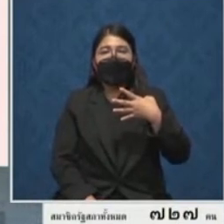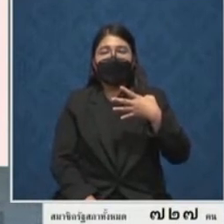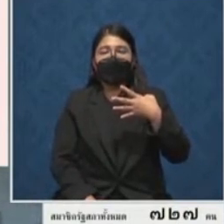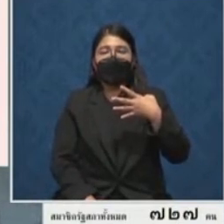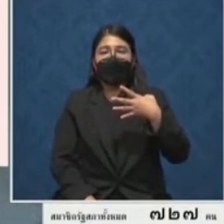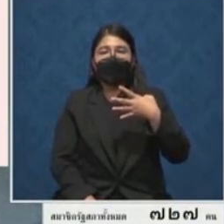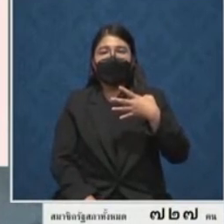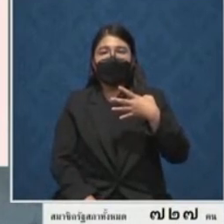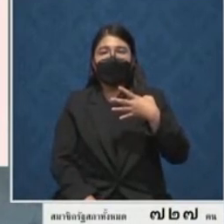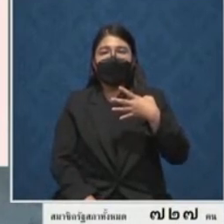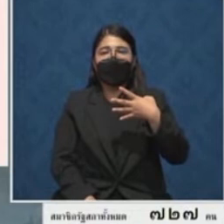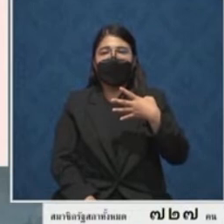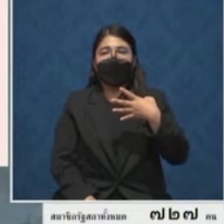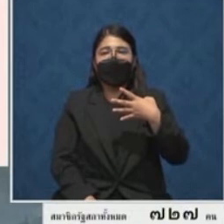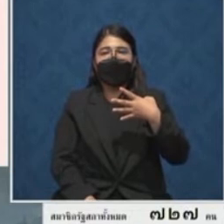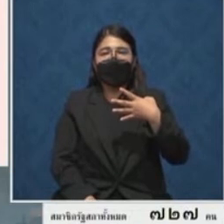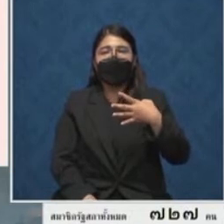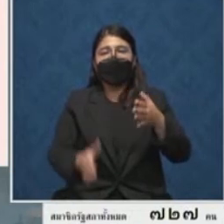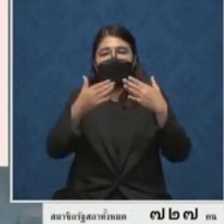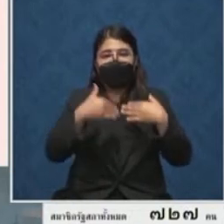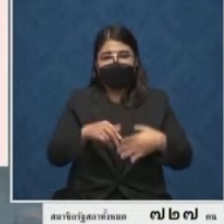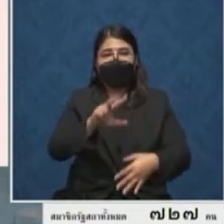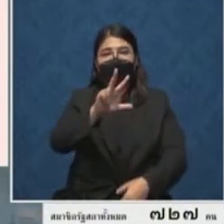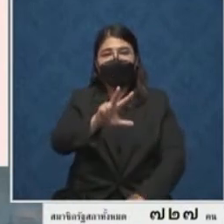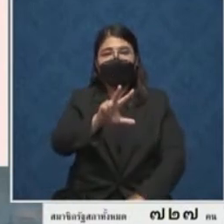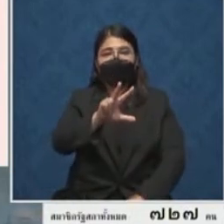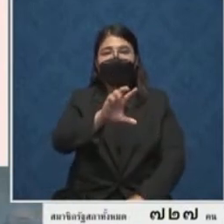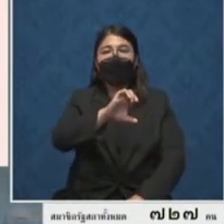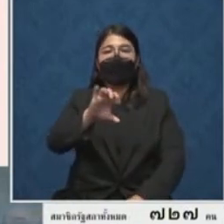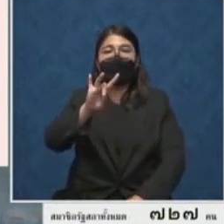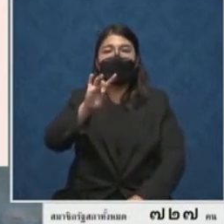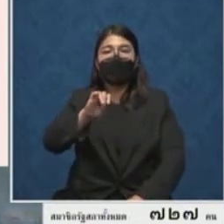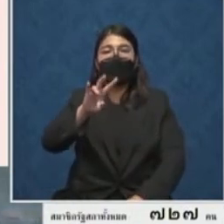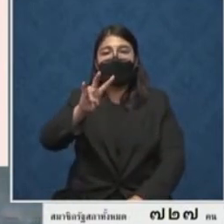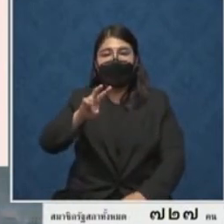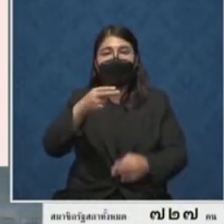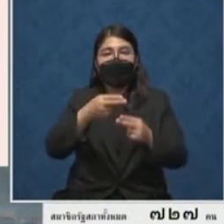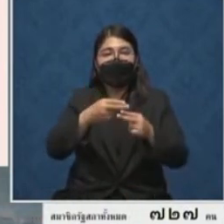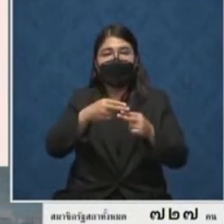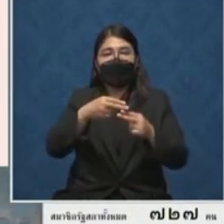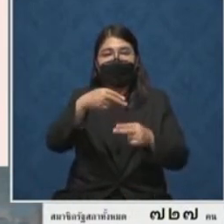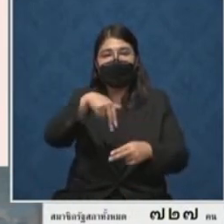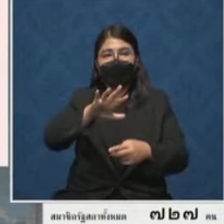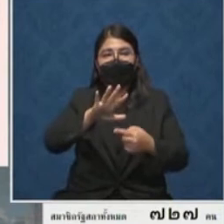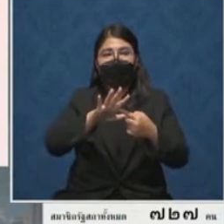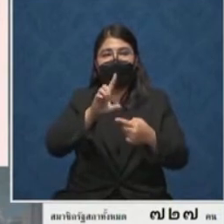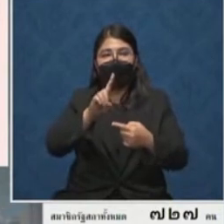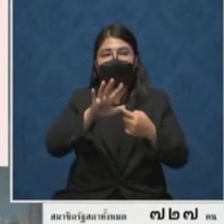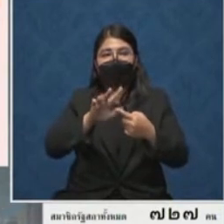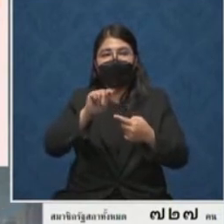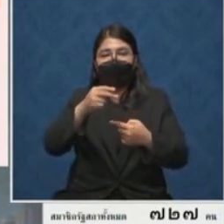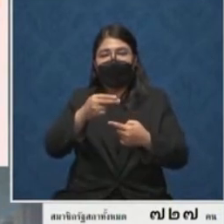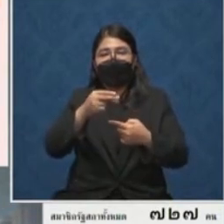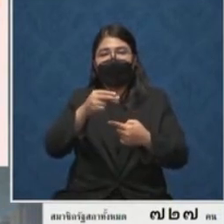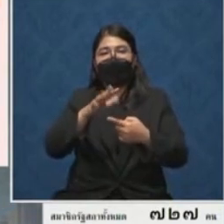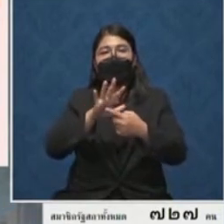387นางสาวพาดาวรกานนท ์1ไม่รับหลักการ2ไม่รับหลักการ